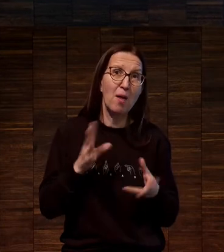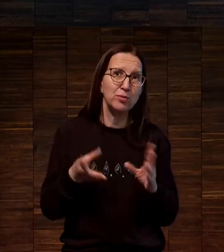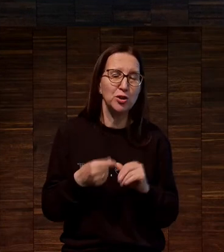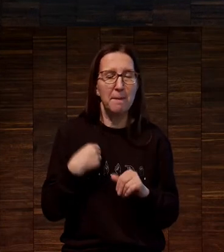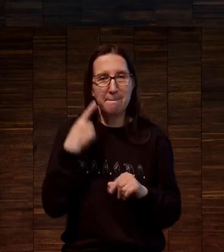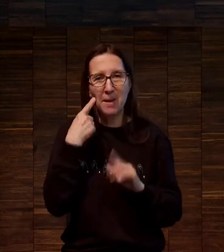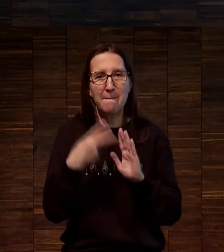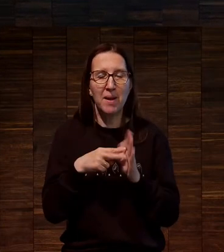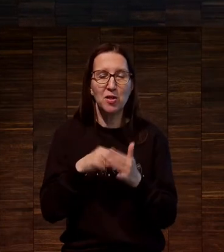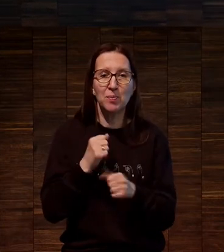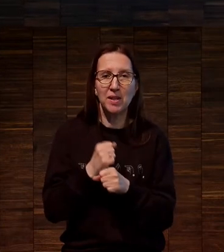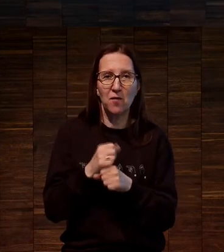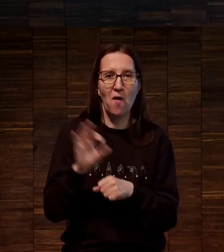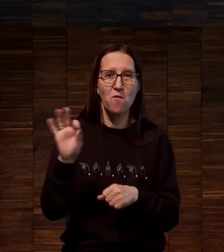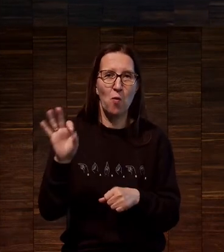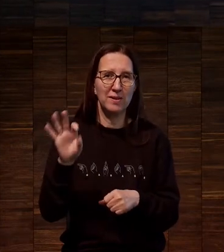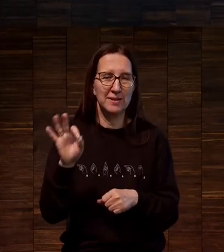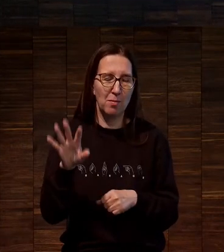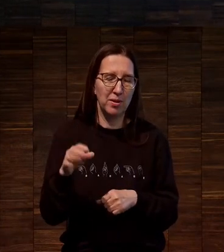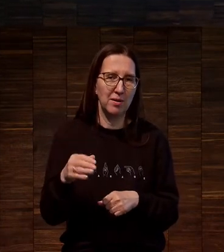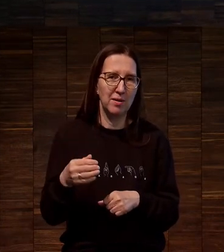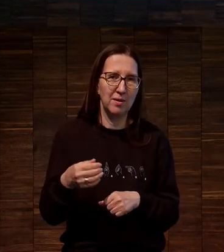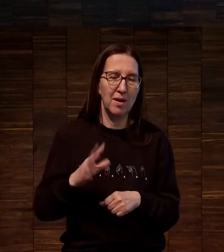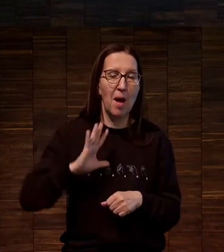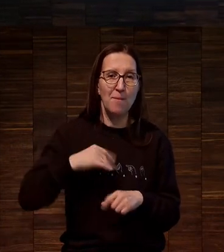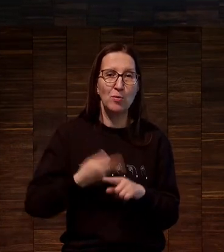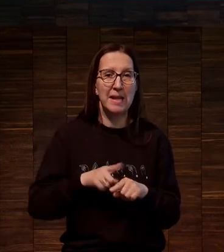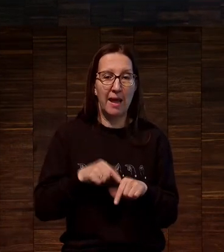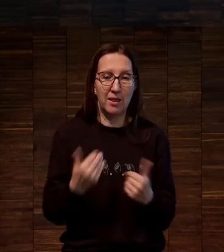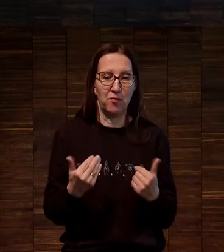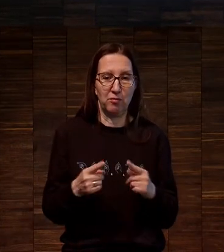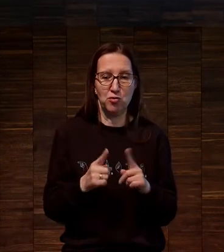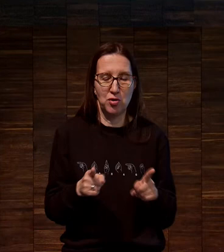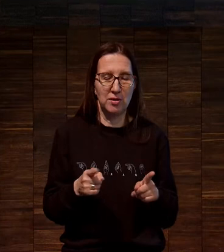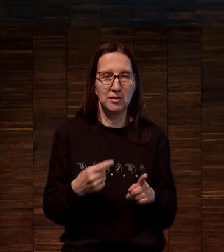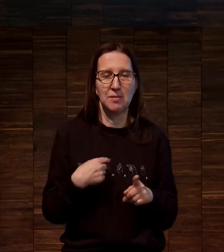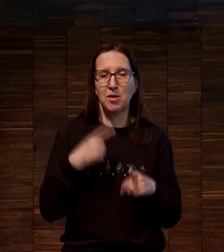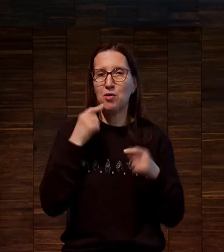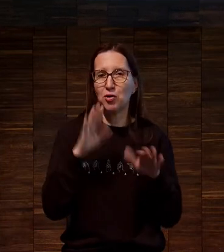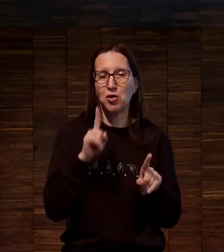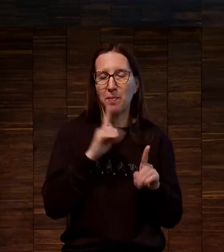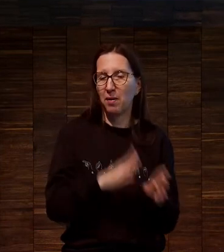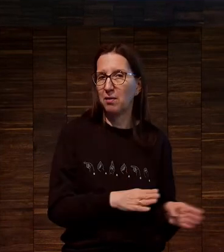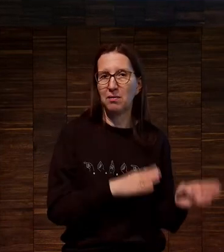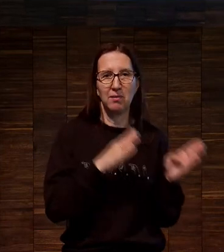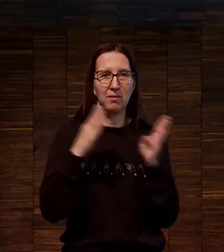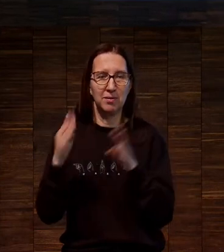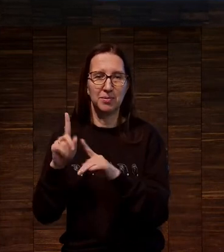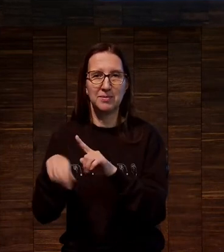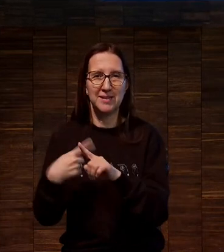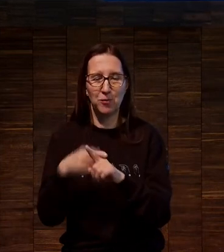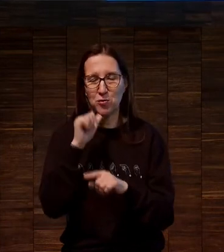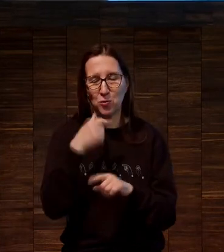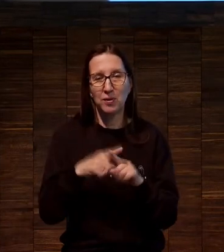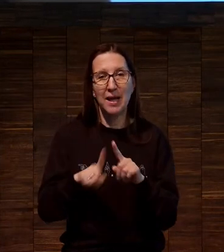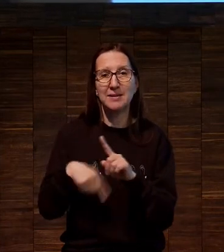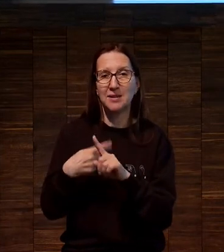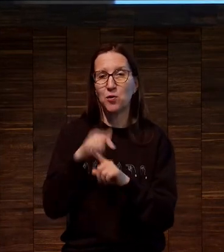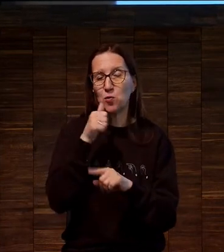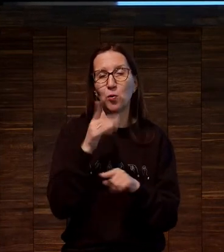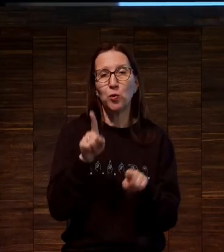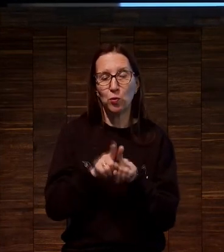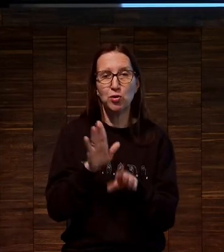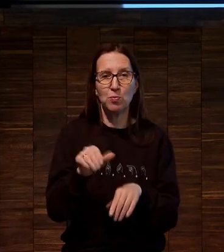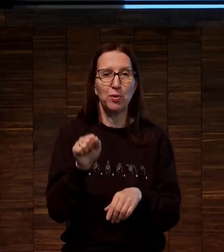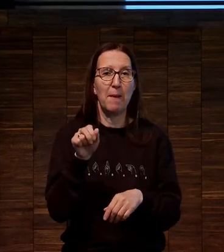Вообще, мы планировали делать в октябре, но после вот этого забега мы решили все перенести на следующий год. Так что следующий год будет тоже